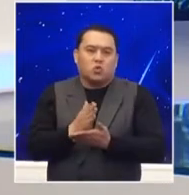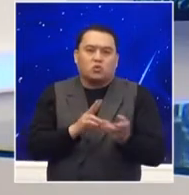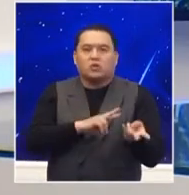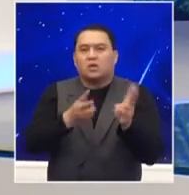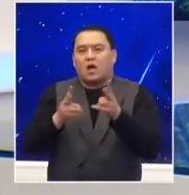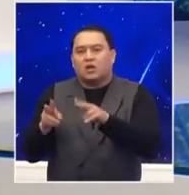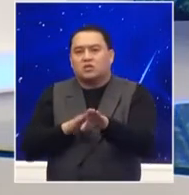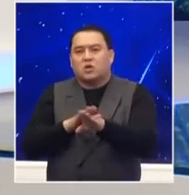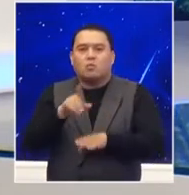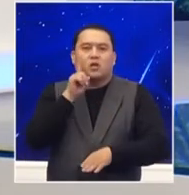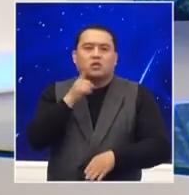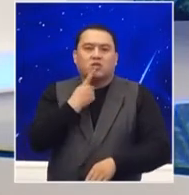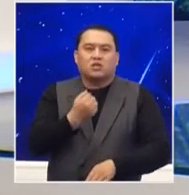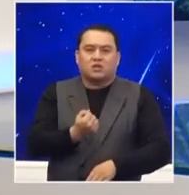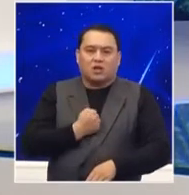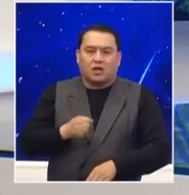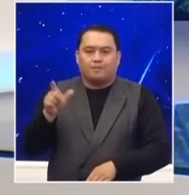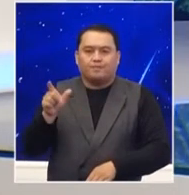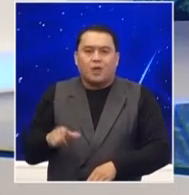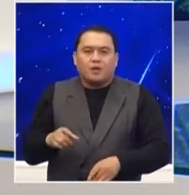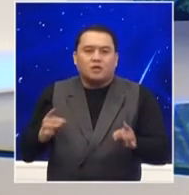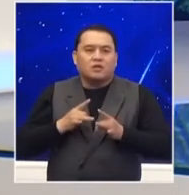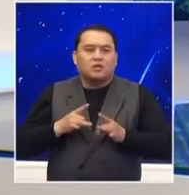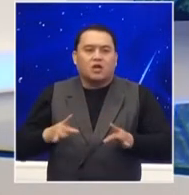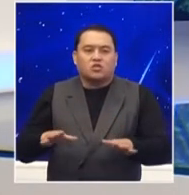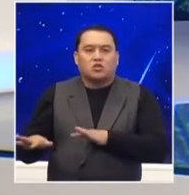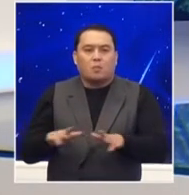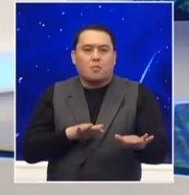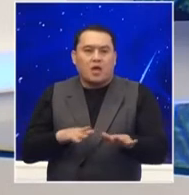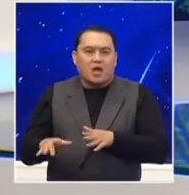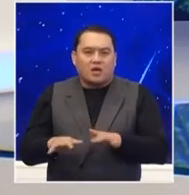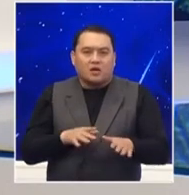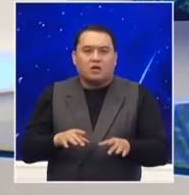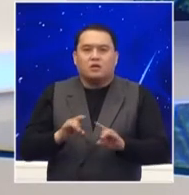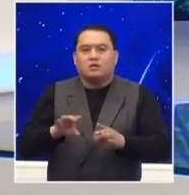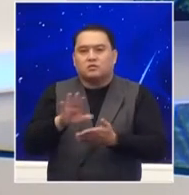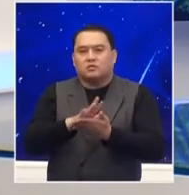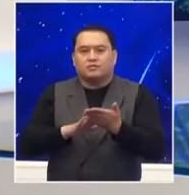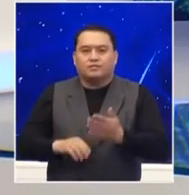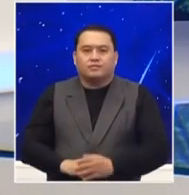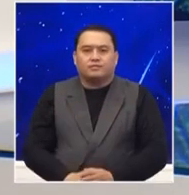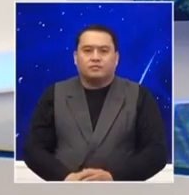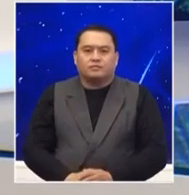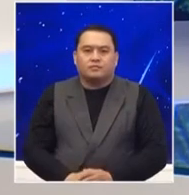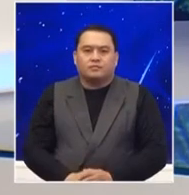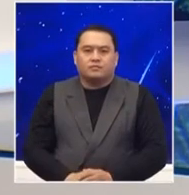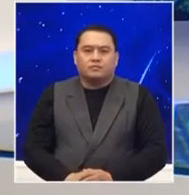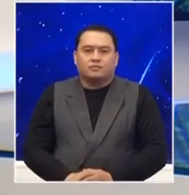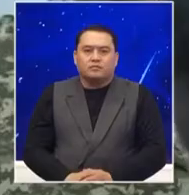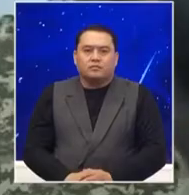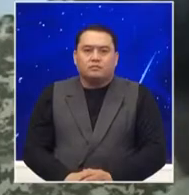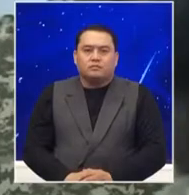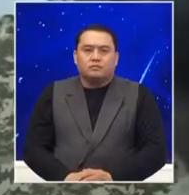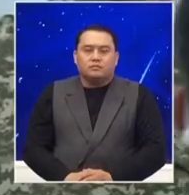зажигательными танцами в исполнении молодых солдат. На торжественном мероприятии в стиле милитари побывала и наша семья. Съемочная группа.